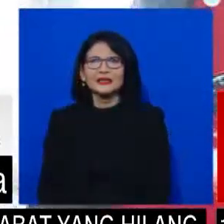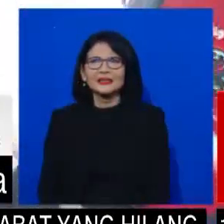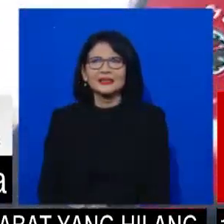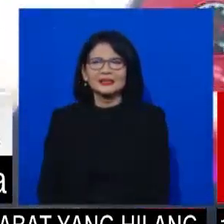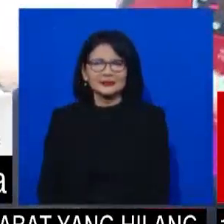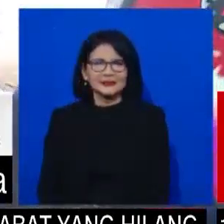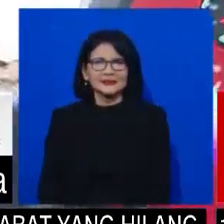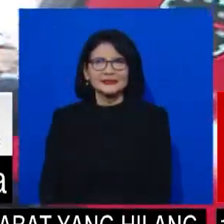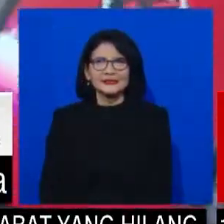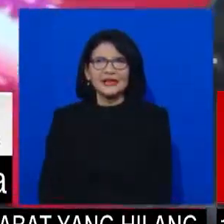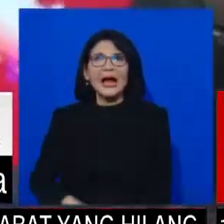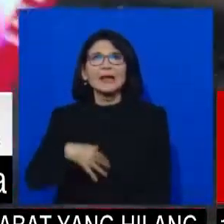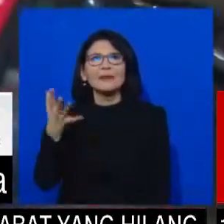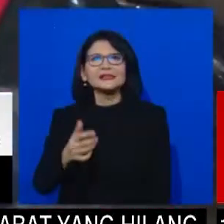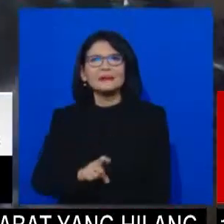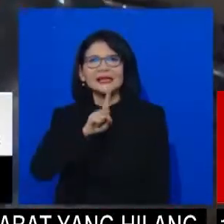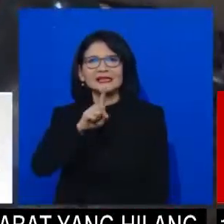100 desibel.